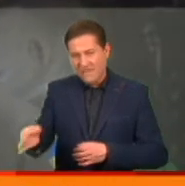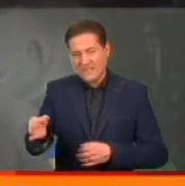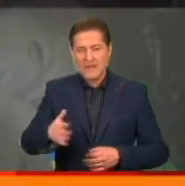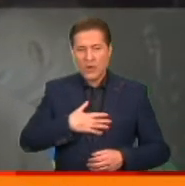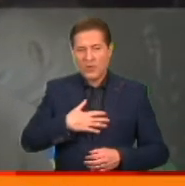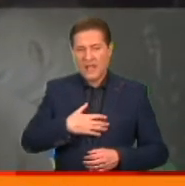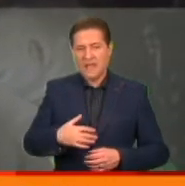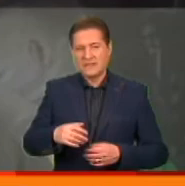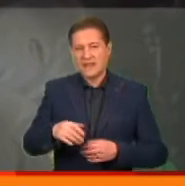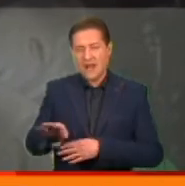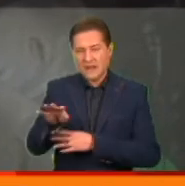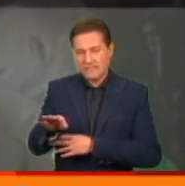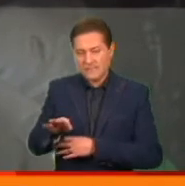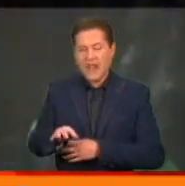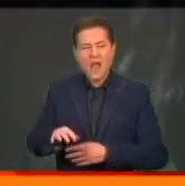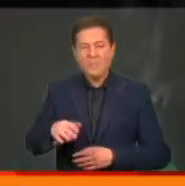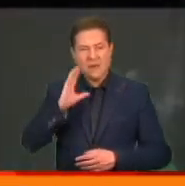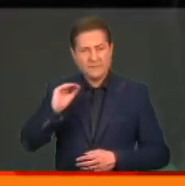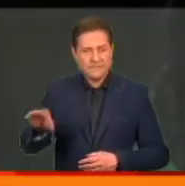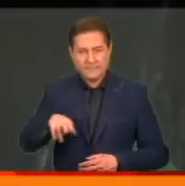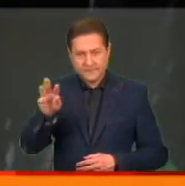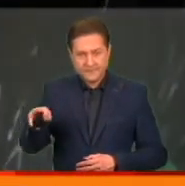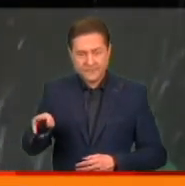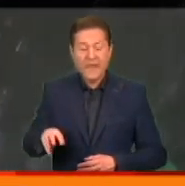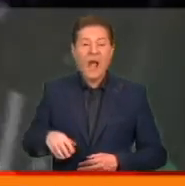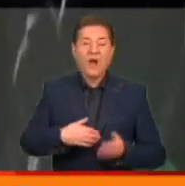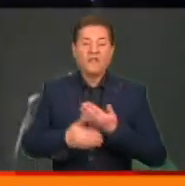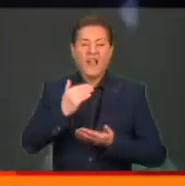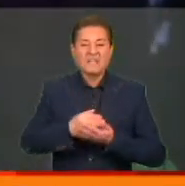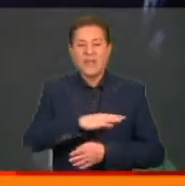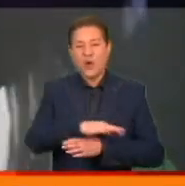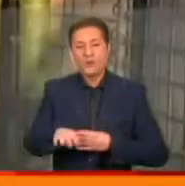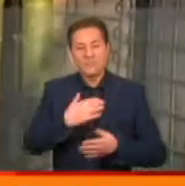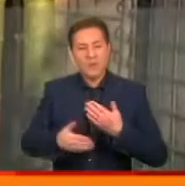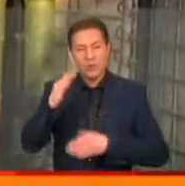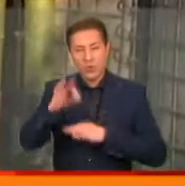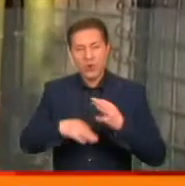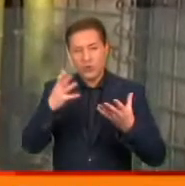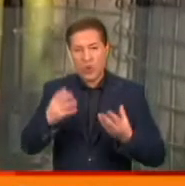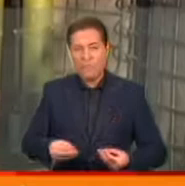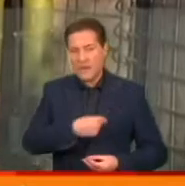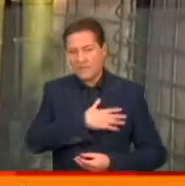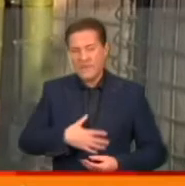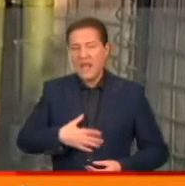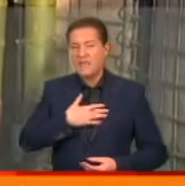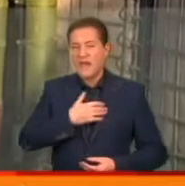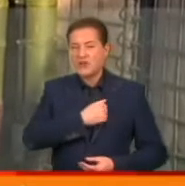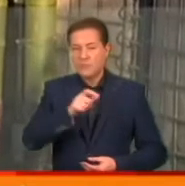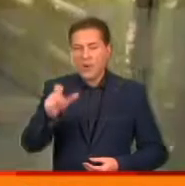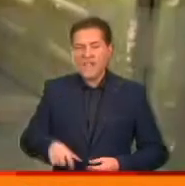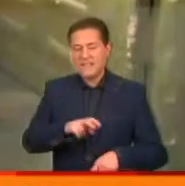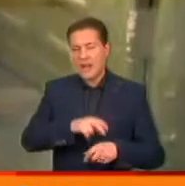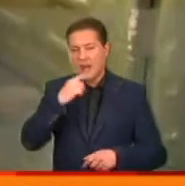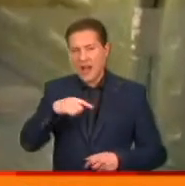що, стараємося не вестись на їхні провокації. Унаслідок обстрілів минулої доби бойового травмування зазнав наш боєць. Лікарі